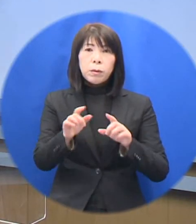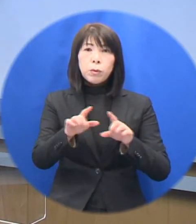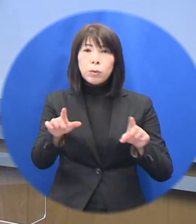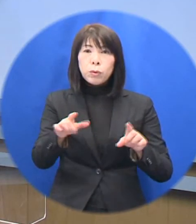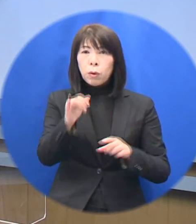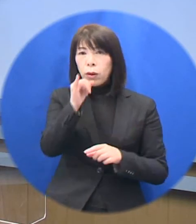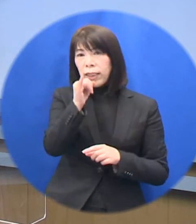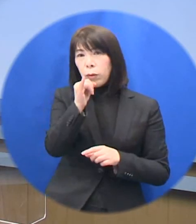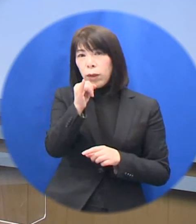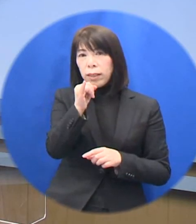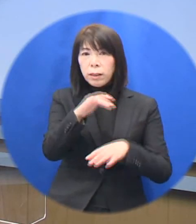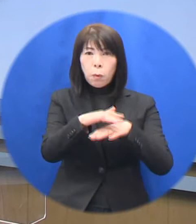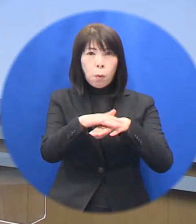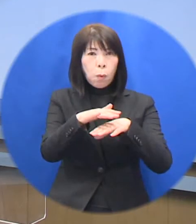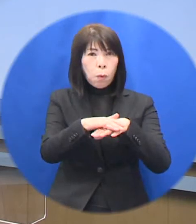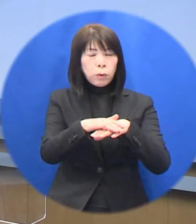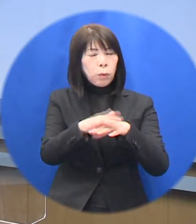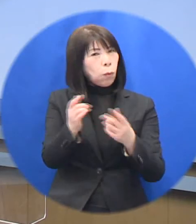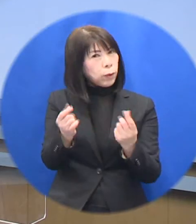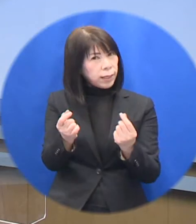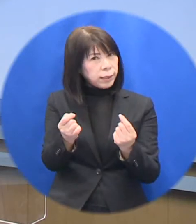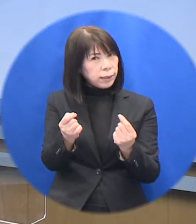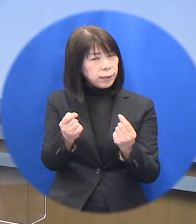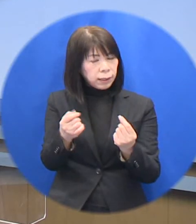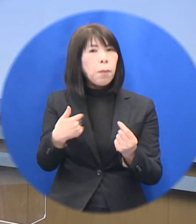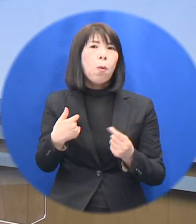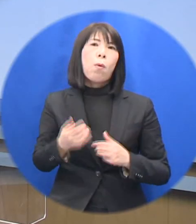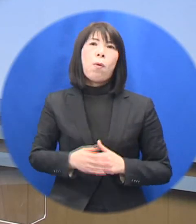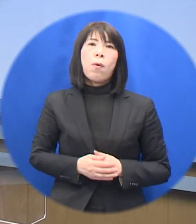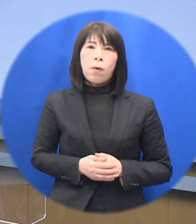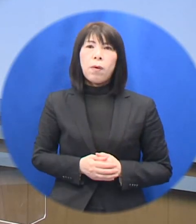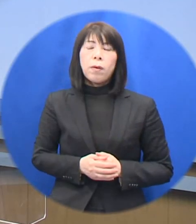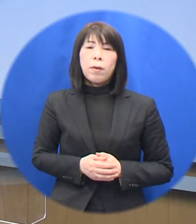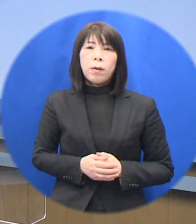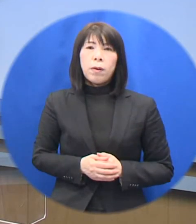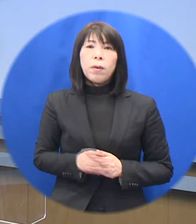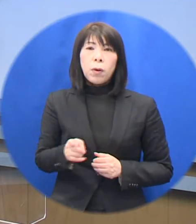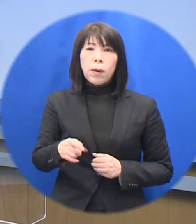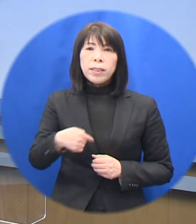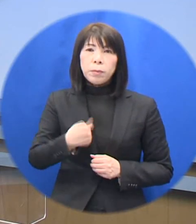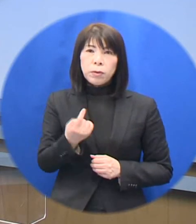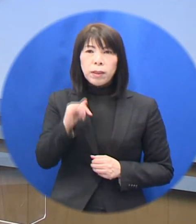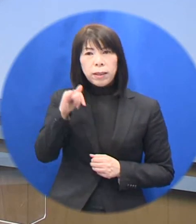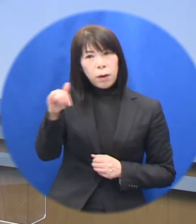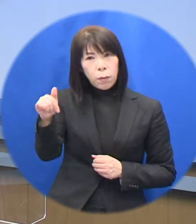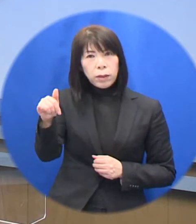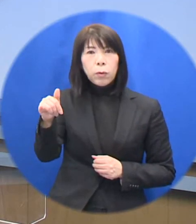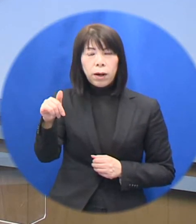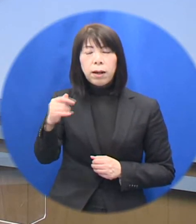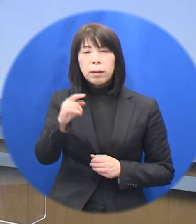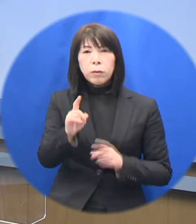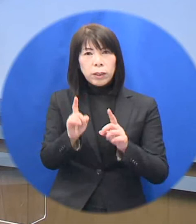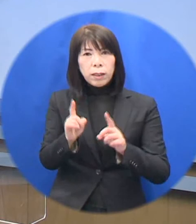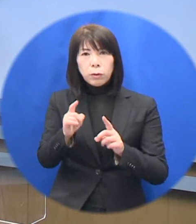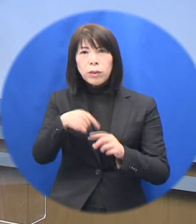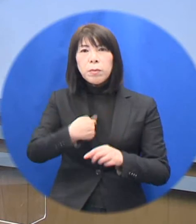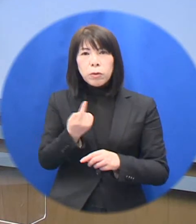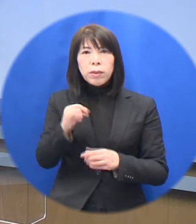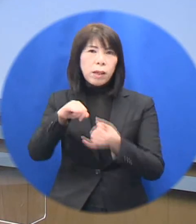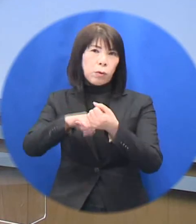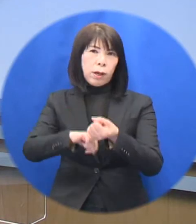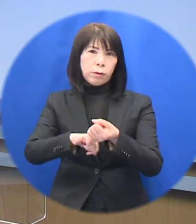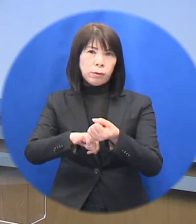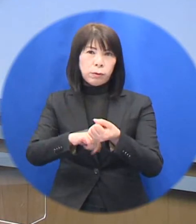インフルエンザと同じような形になるかもしれません。で、こちらは、まあ、直接お電話をしていただくなり予約を取っていただくようになります。は